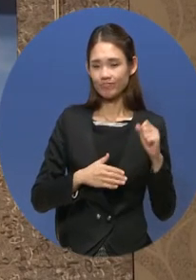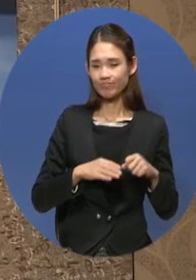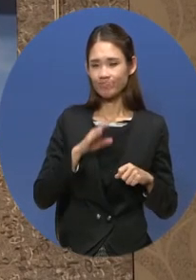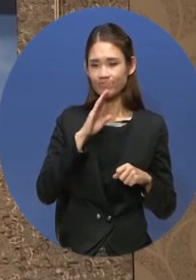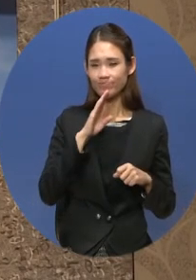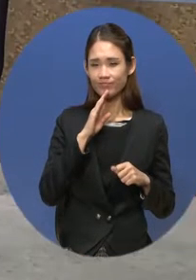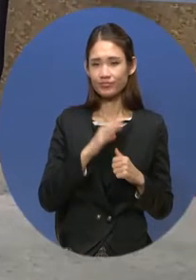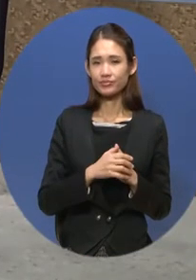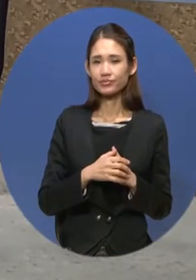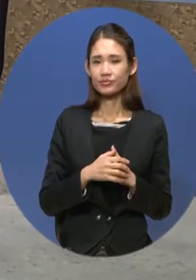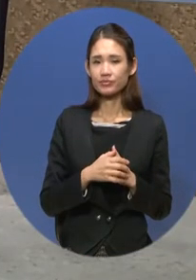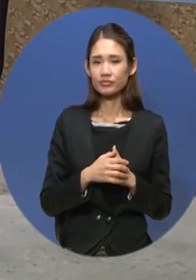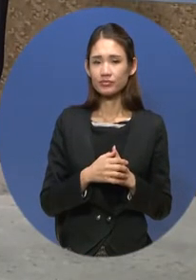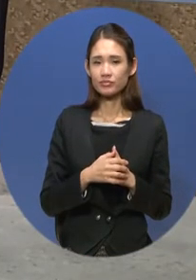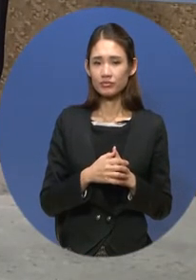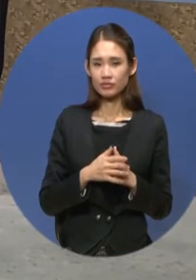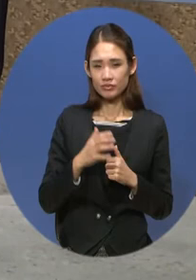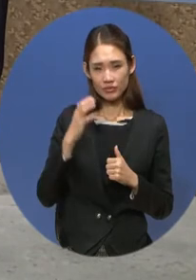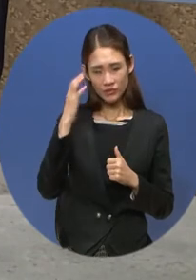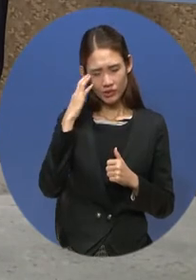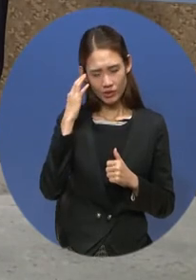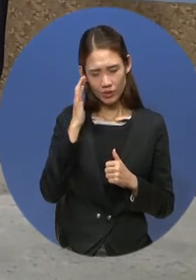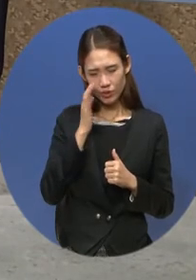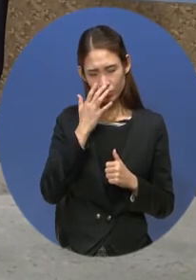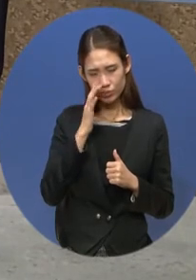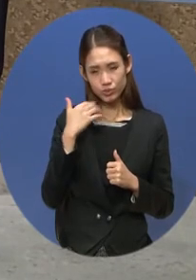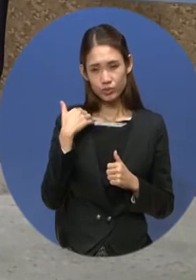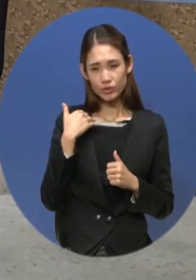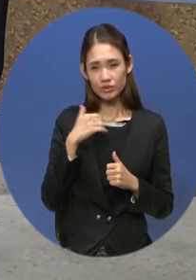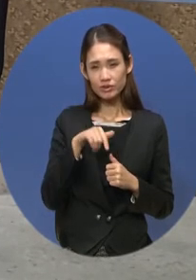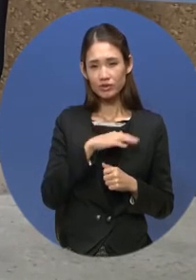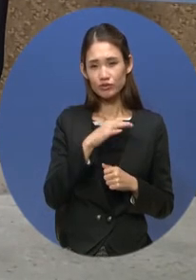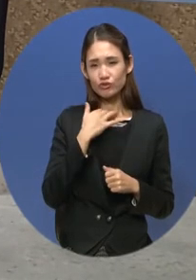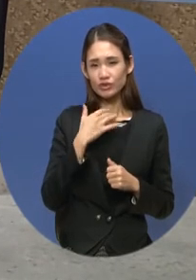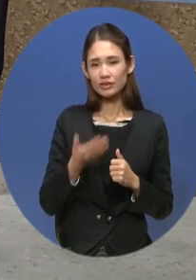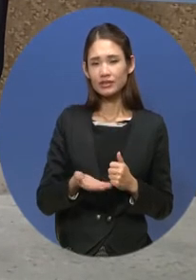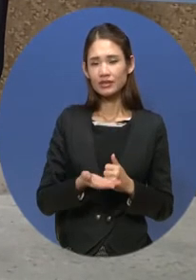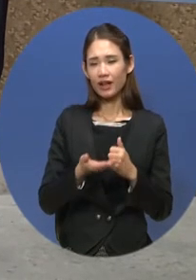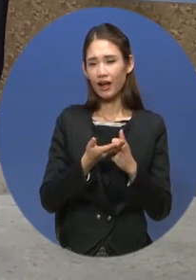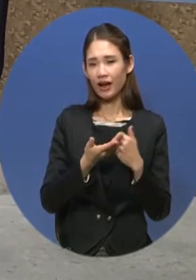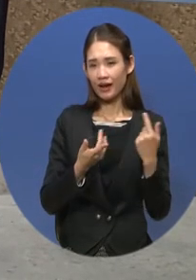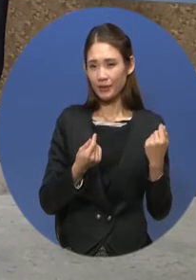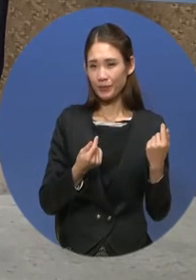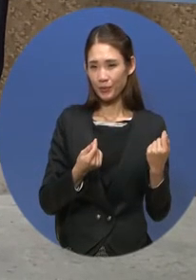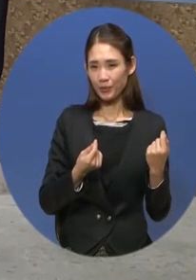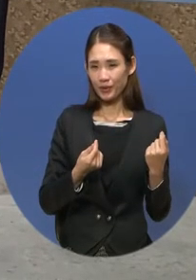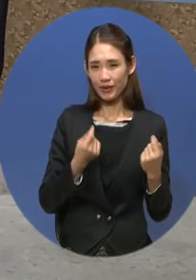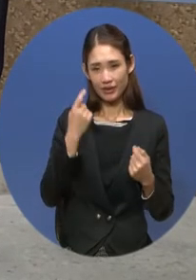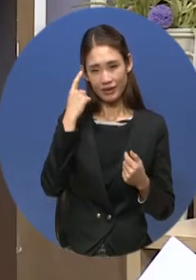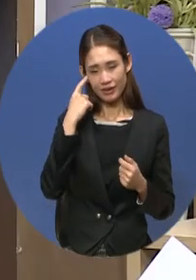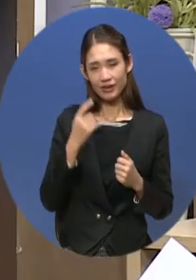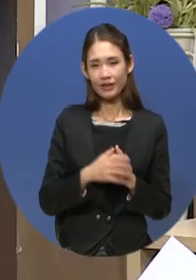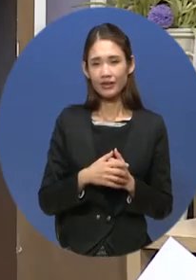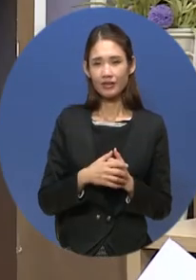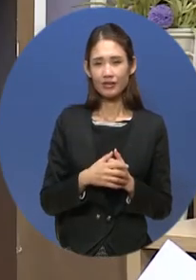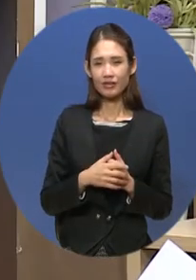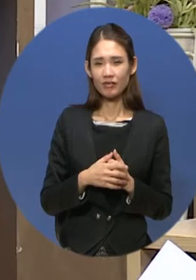같아요. 네. 그러니까 그러니까 고생을 너무 행복이. 모르게 키웠던 우리들의 잘못이 아닌가, 이런 생각도 해봅니다,